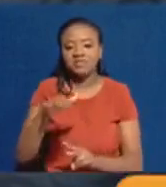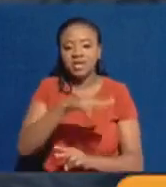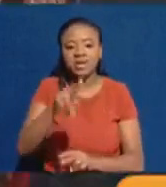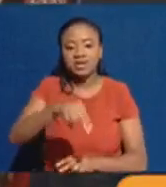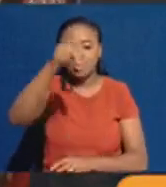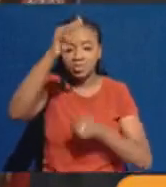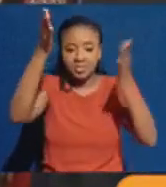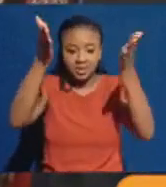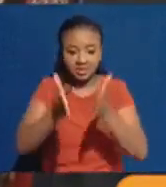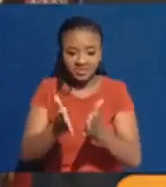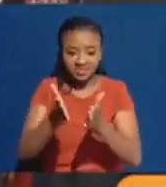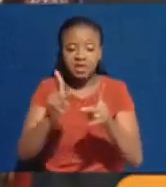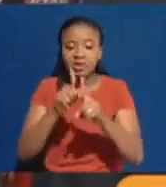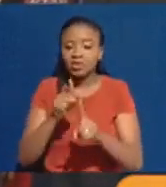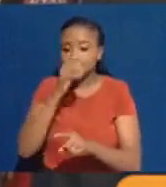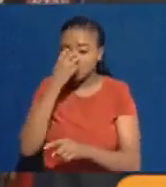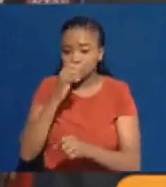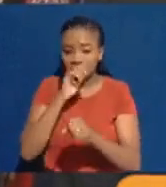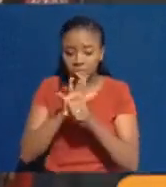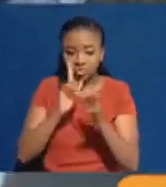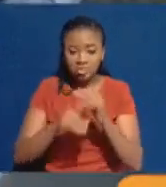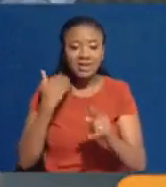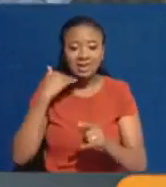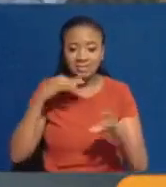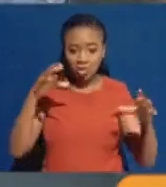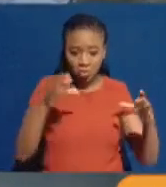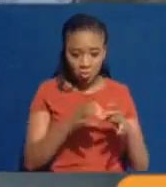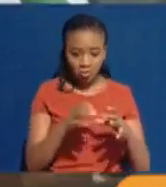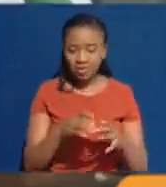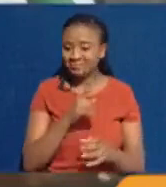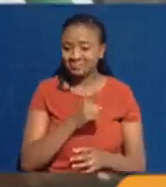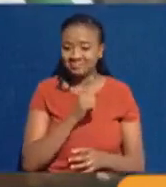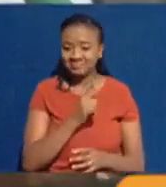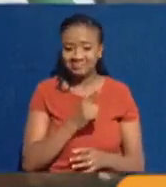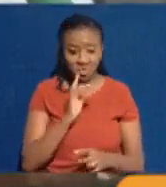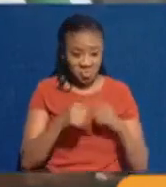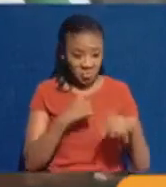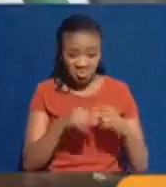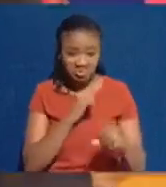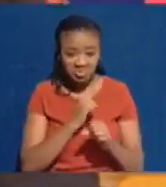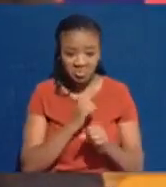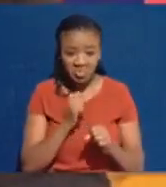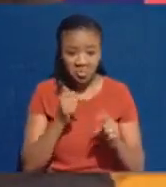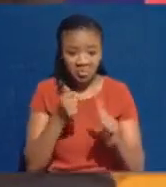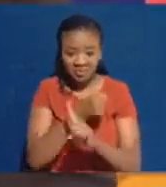Ruto akiahidi kuwa wanaovuruga amani hawataruhusiwa kuhangaisha wakazi. Watu wachache,